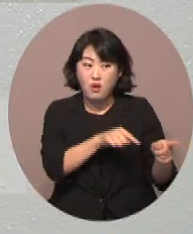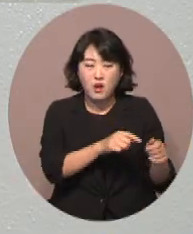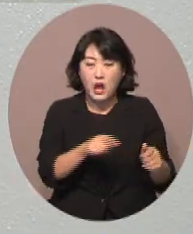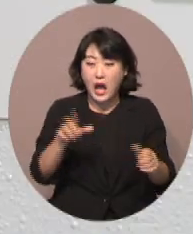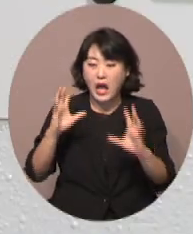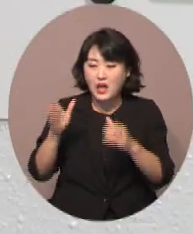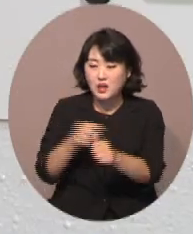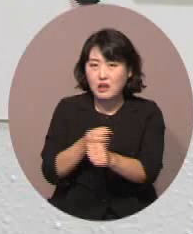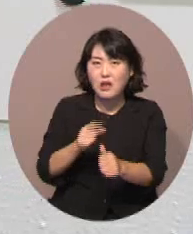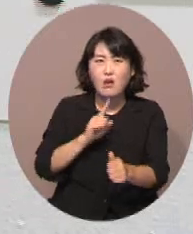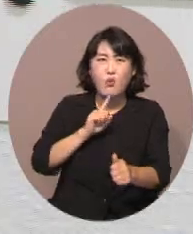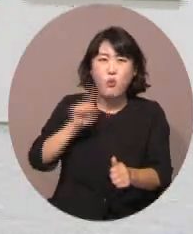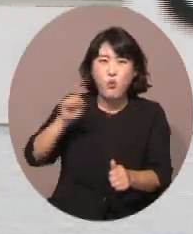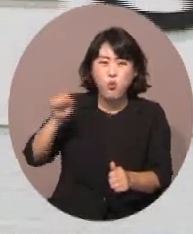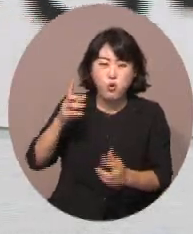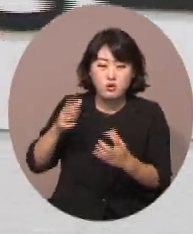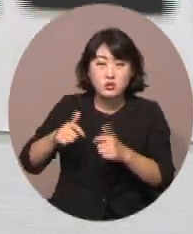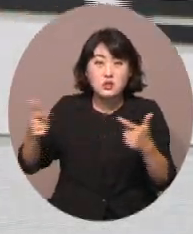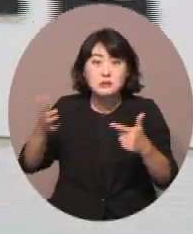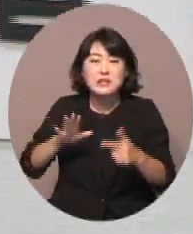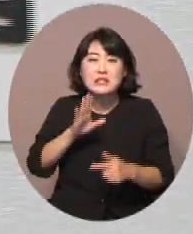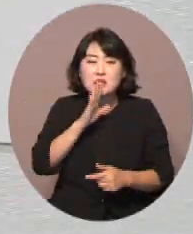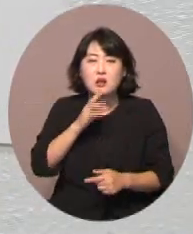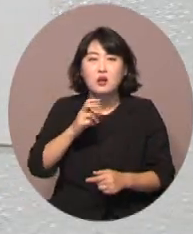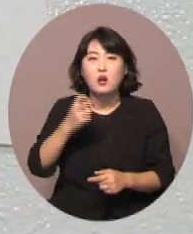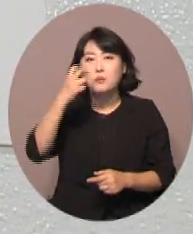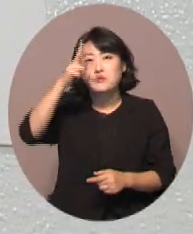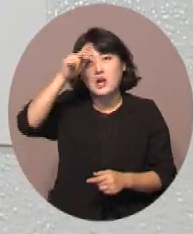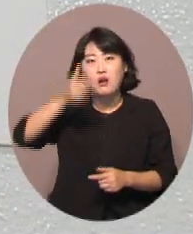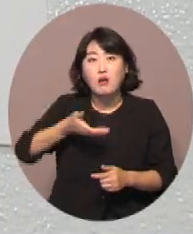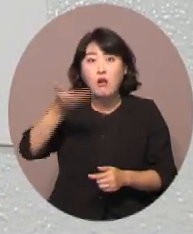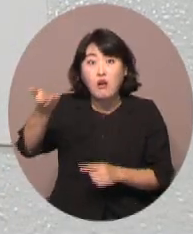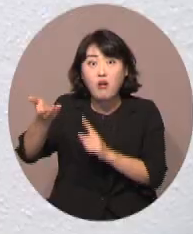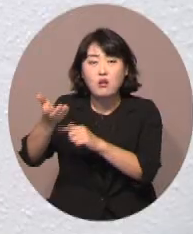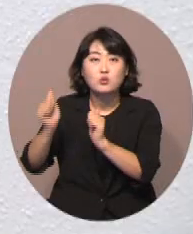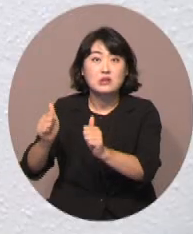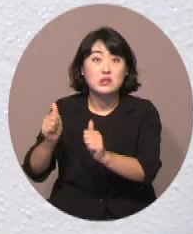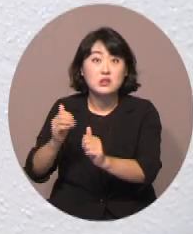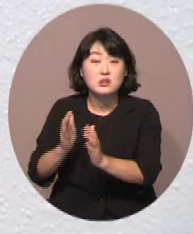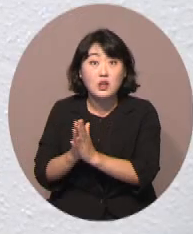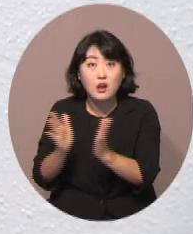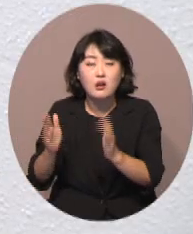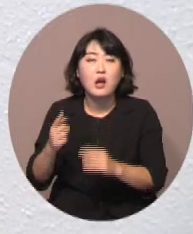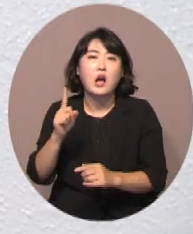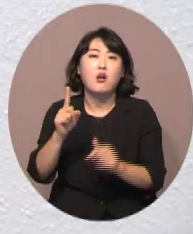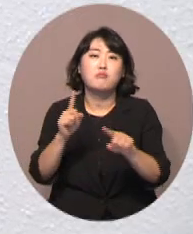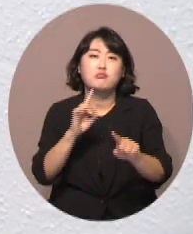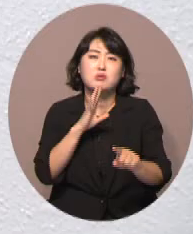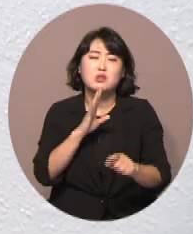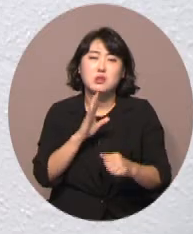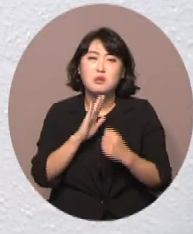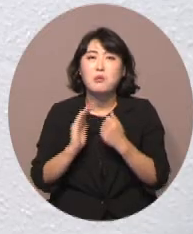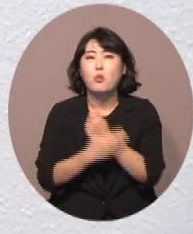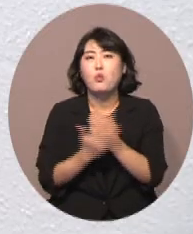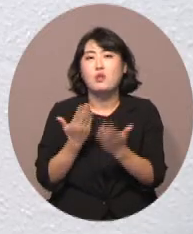있지만 실제 기소된 건수는 한건 뿐이라며 실질적인 교 보호대책을 촉구했습니다